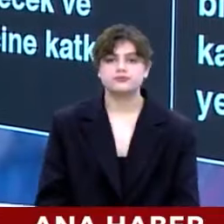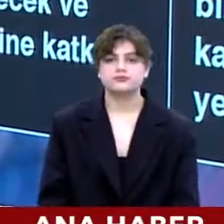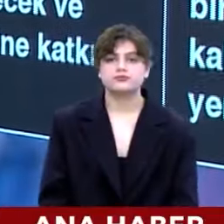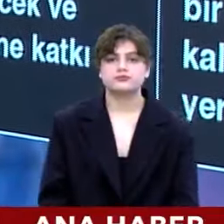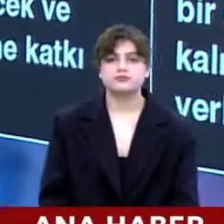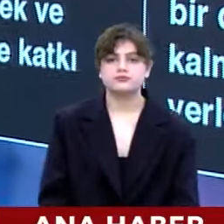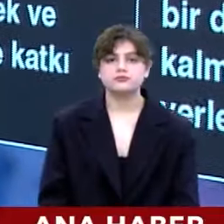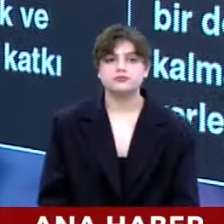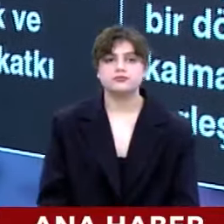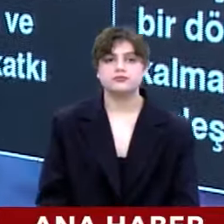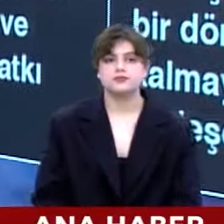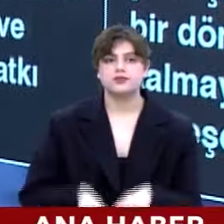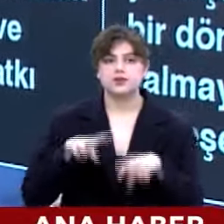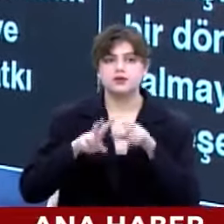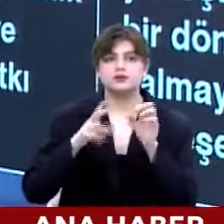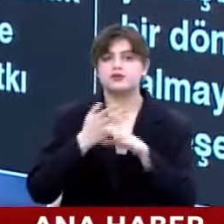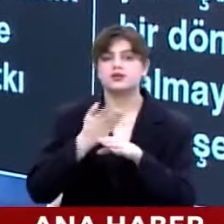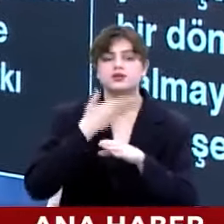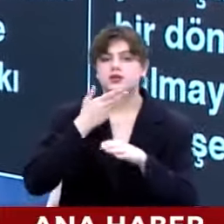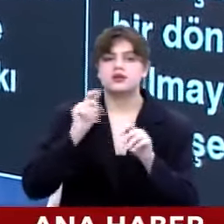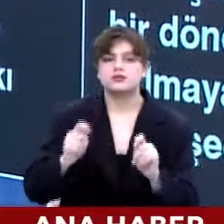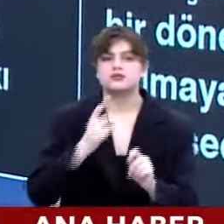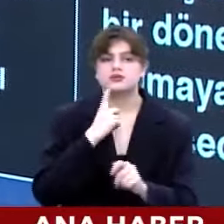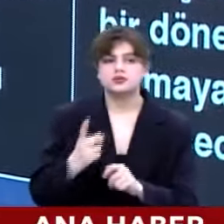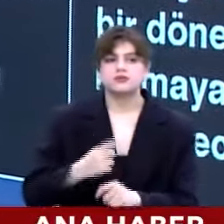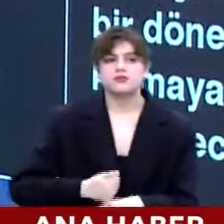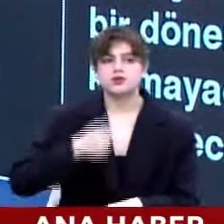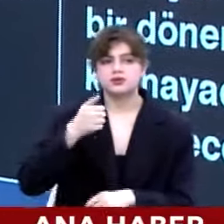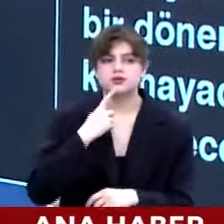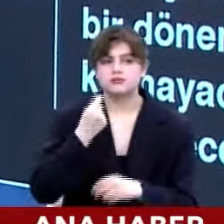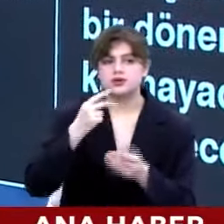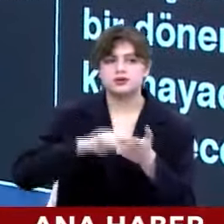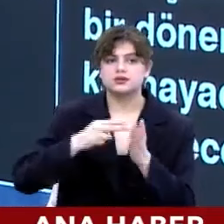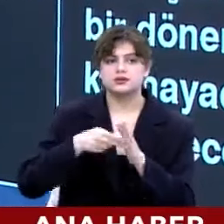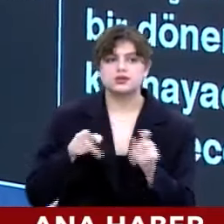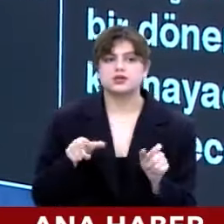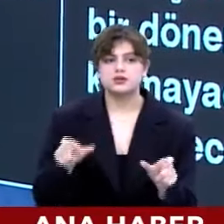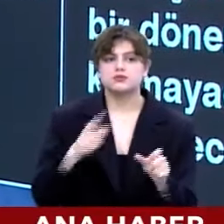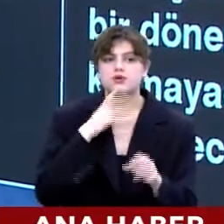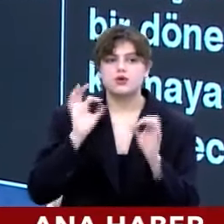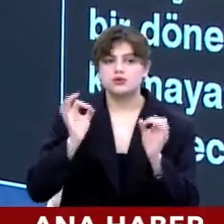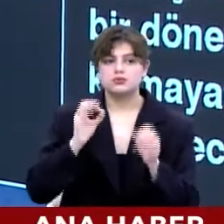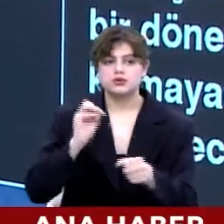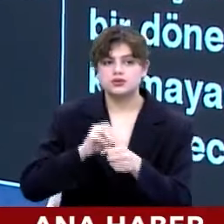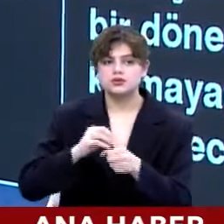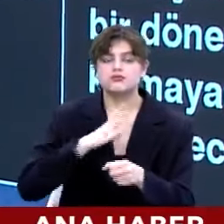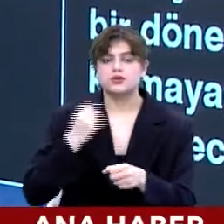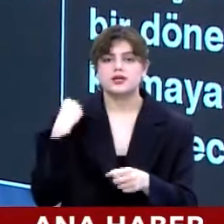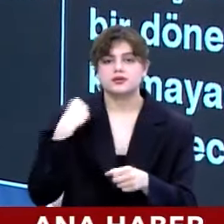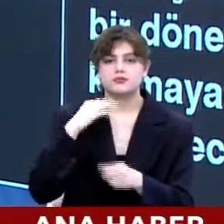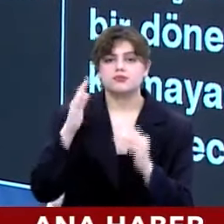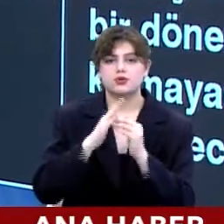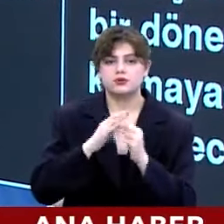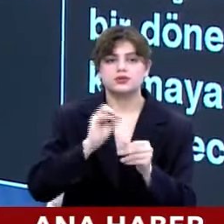yok. Nail Olpak ne demiş bir bakalım DEİB Başkanı. Tasarruf tedbirleri kapsamlı ve önemli adımlar içeriyor. Yeni